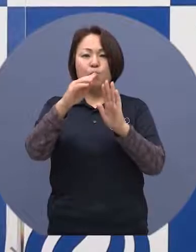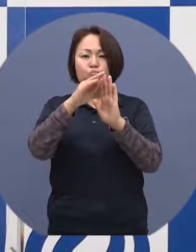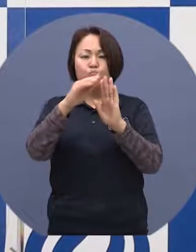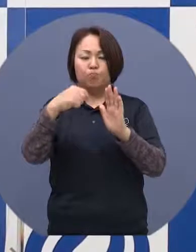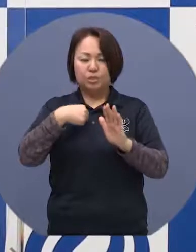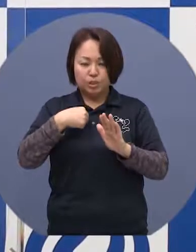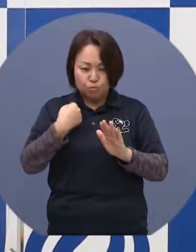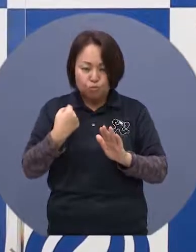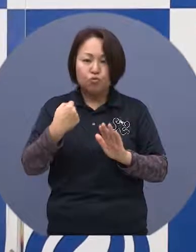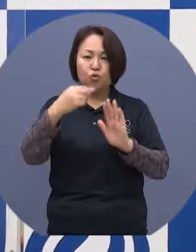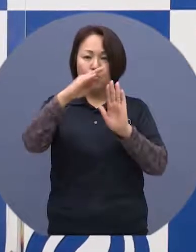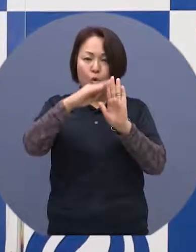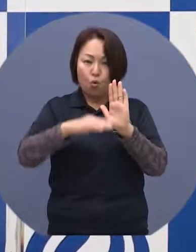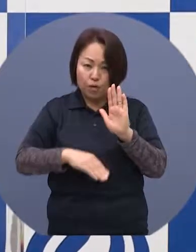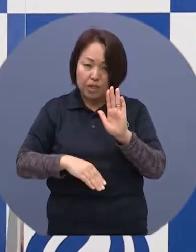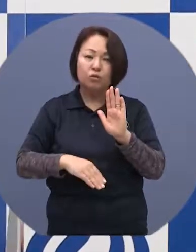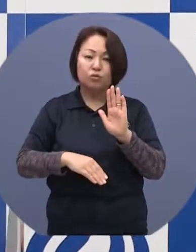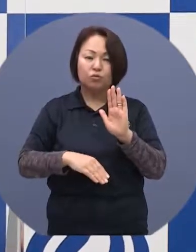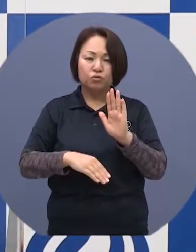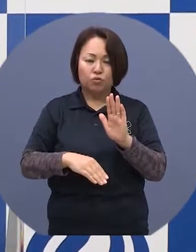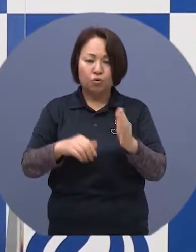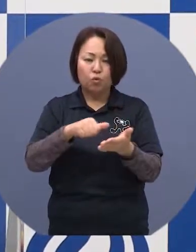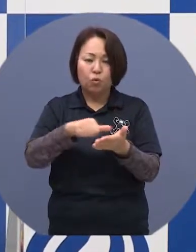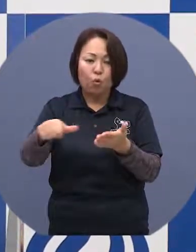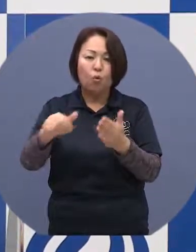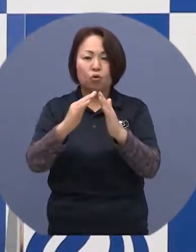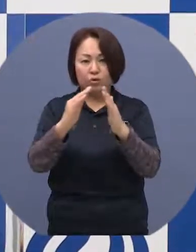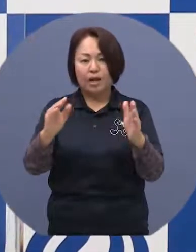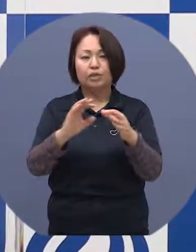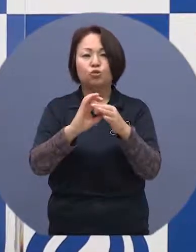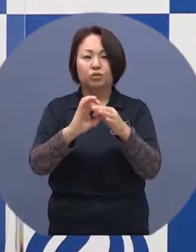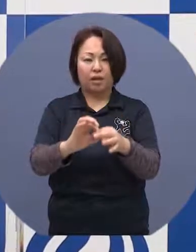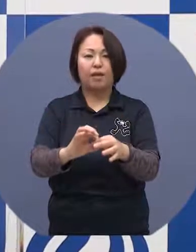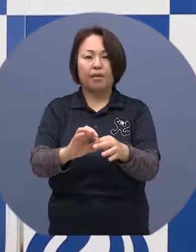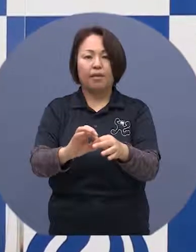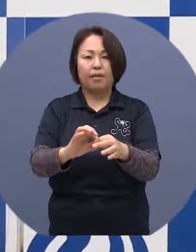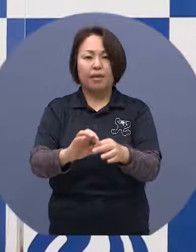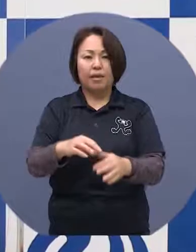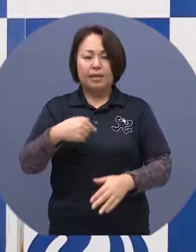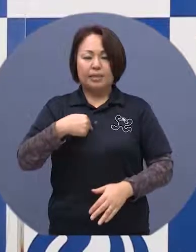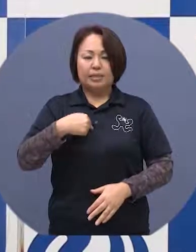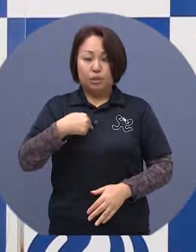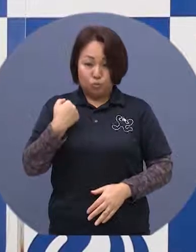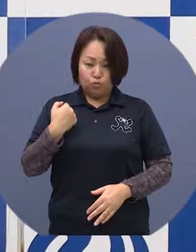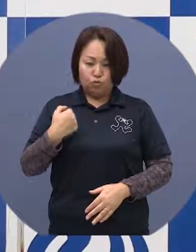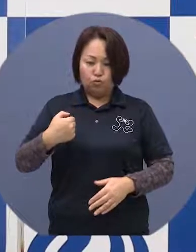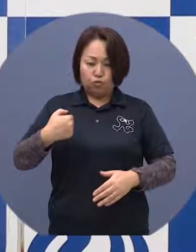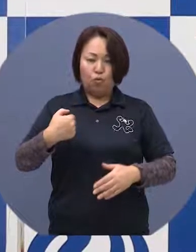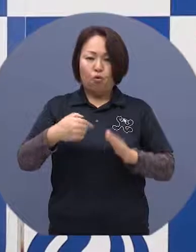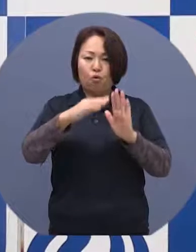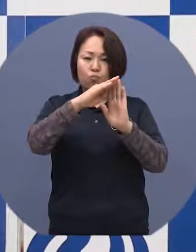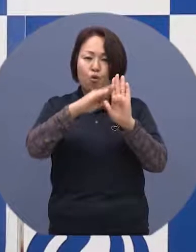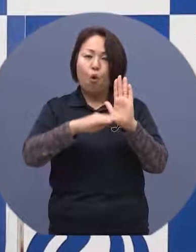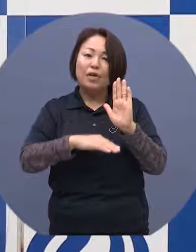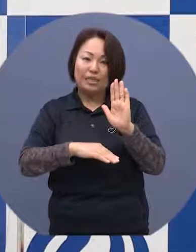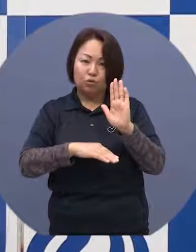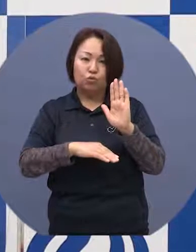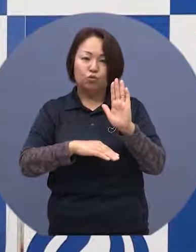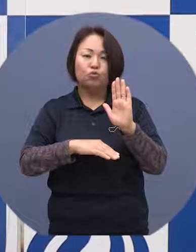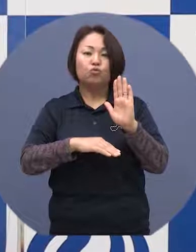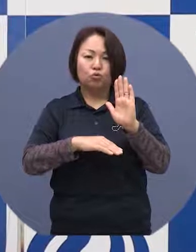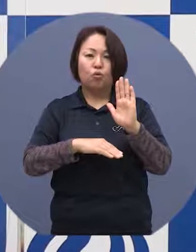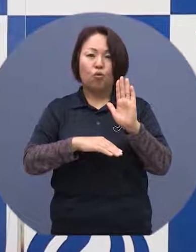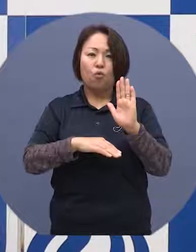で大人コンというイベントでありますけれども事前にプロフィール登録お箸ていただいた